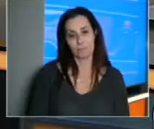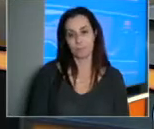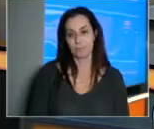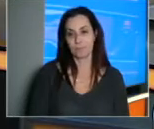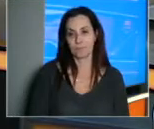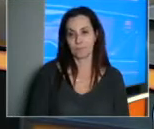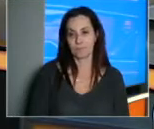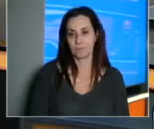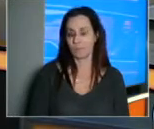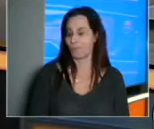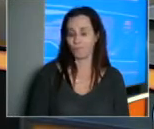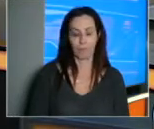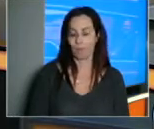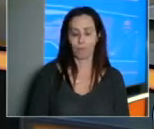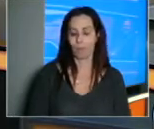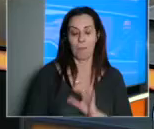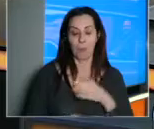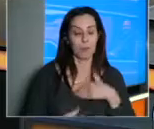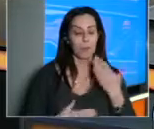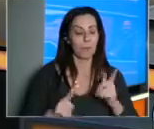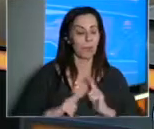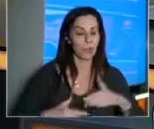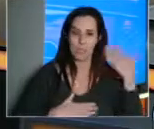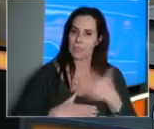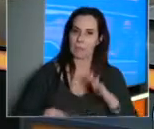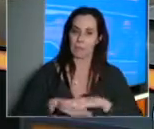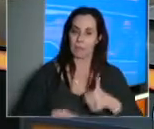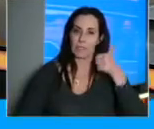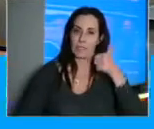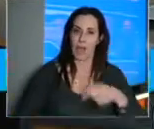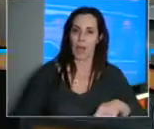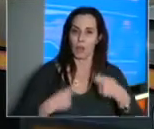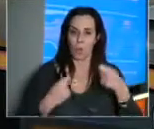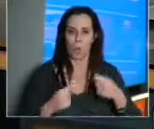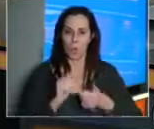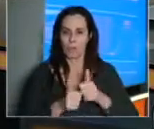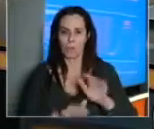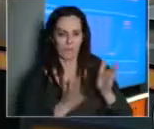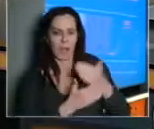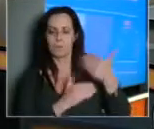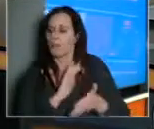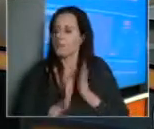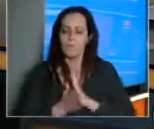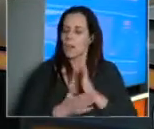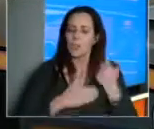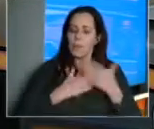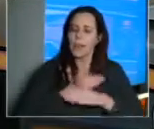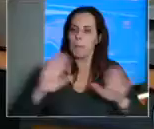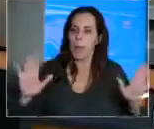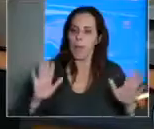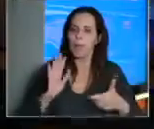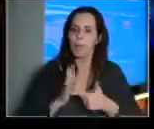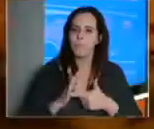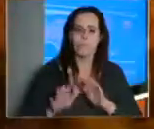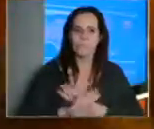מזמן לא חיכיתי שמשהו ייגמר כמו הכהונה של מירי רגב במשרד התרבות. יכול להיות שהוא ייגמר, הוא ייגמר, הוא נגמר. סבבה, שזה יקרה כבר, שזה יקרה כבר, כי אני